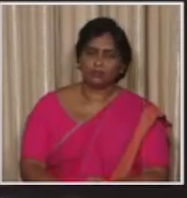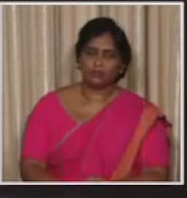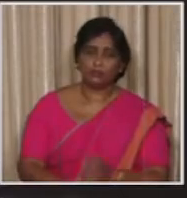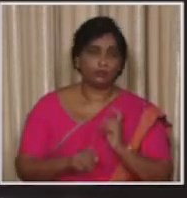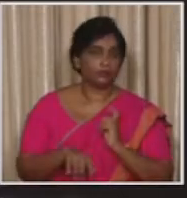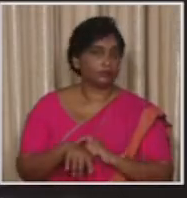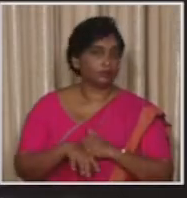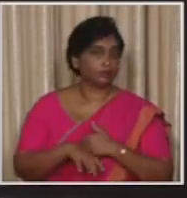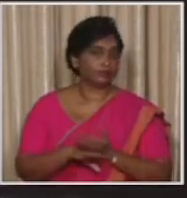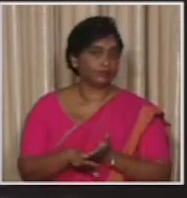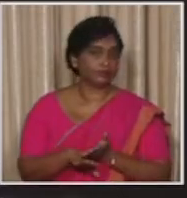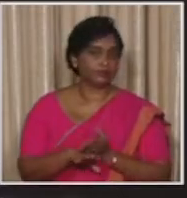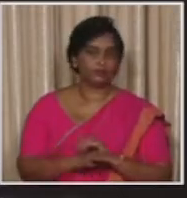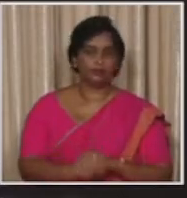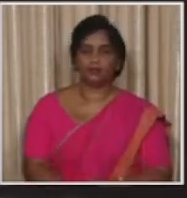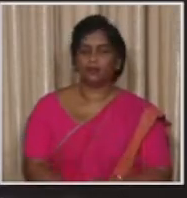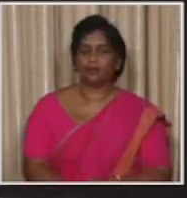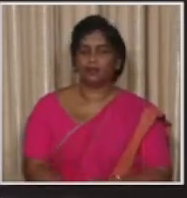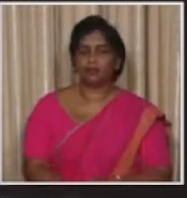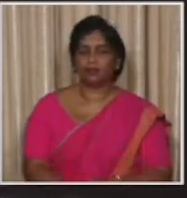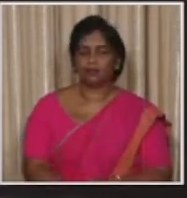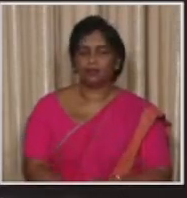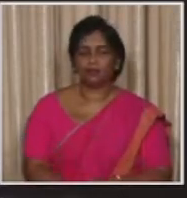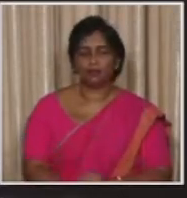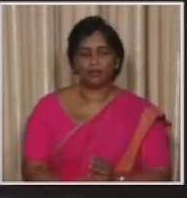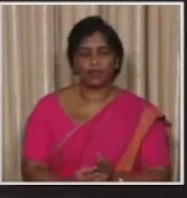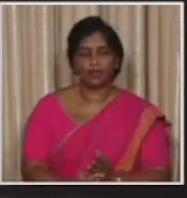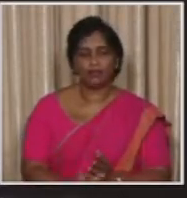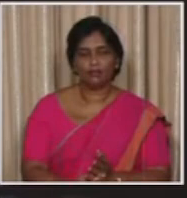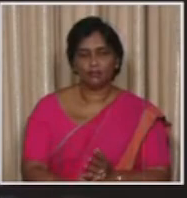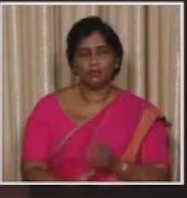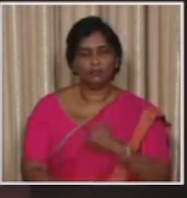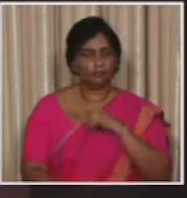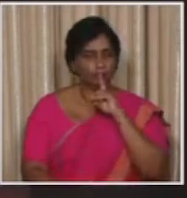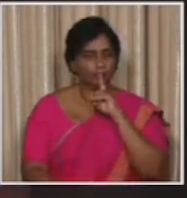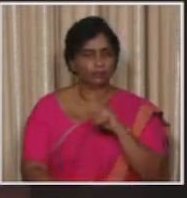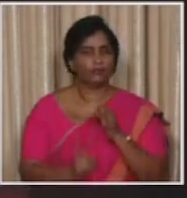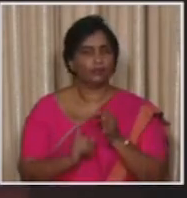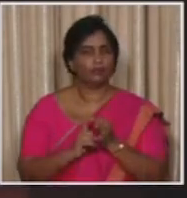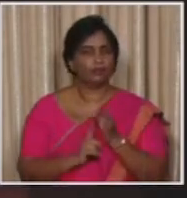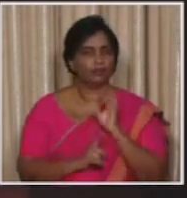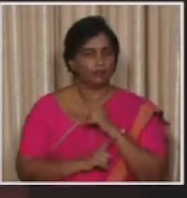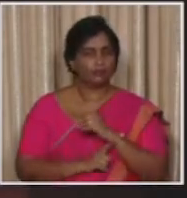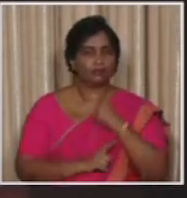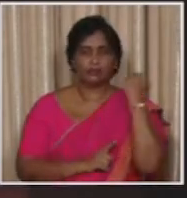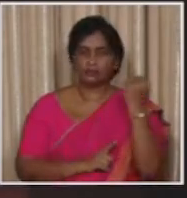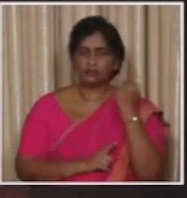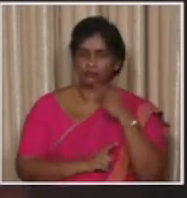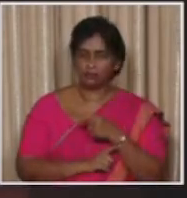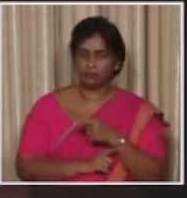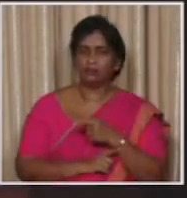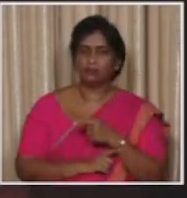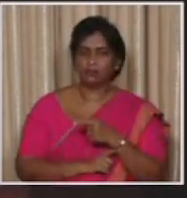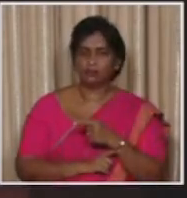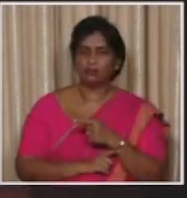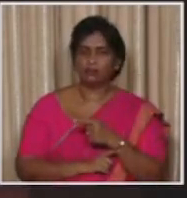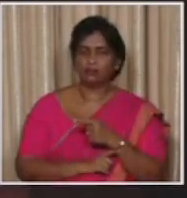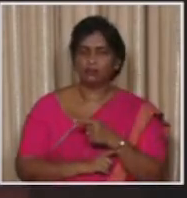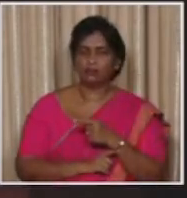කාලේ ගොඩක් ගිහිල්ලා තියෙන කර්මන්තව. මම ඉල්ලීමක් කරනවා ජනාධිපතිවරයාගේ කතාවට